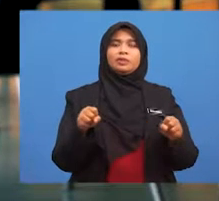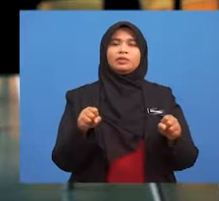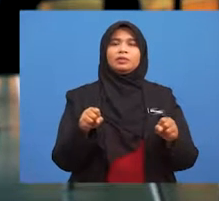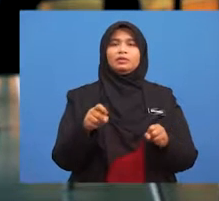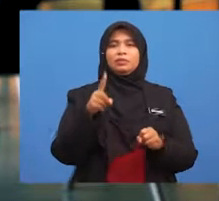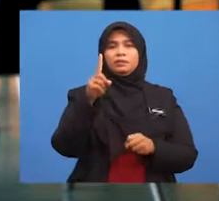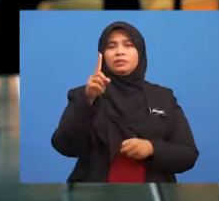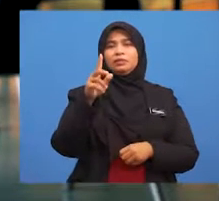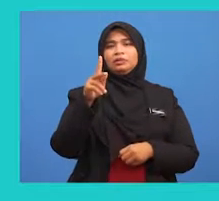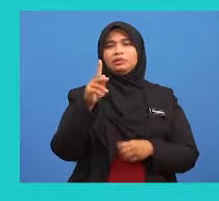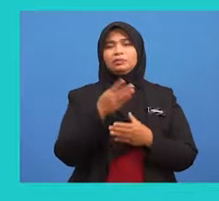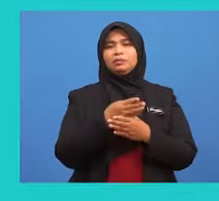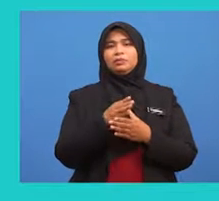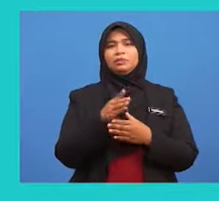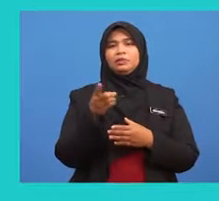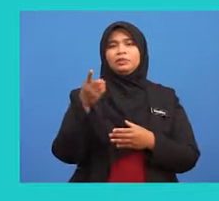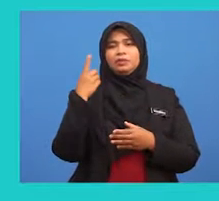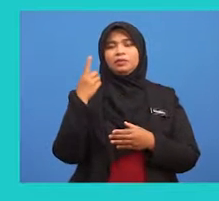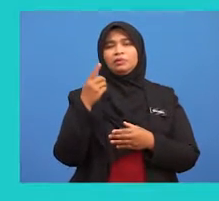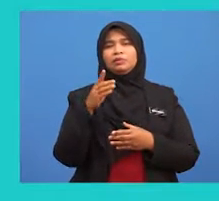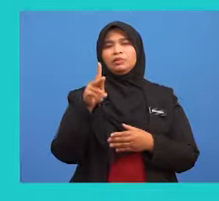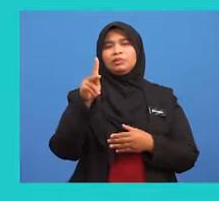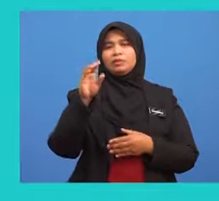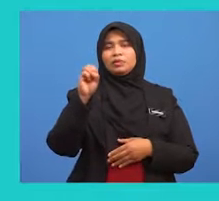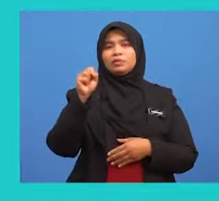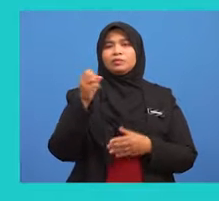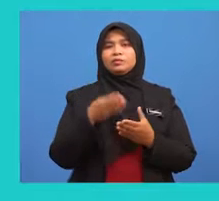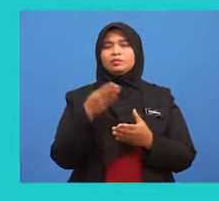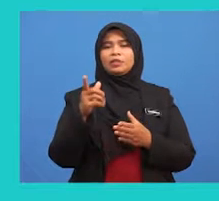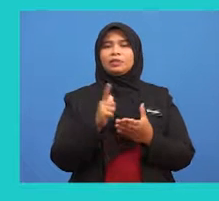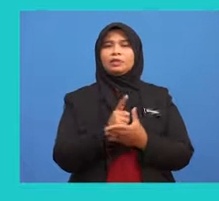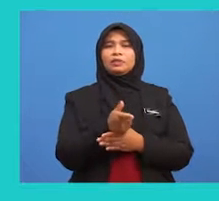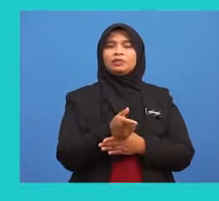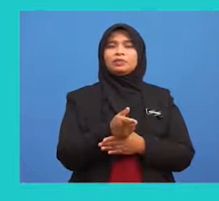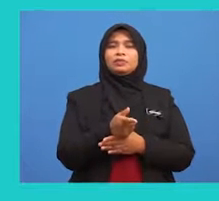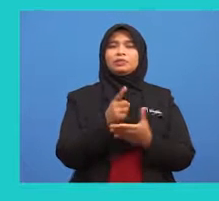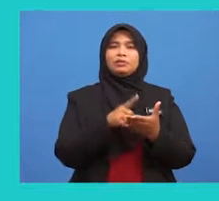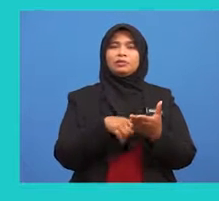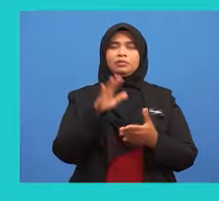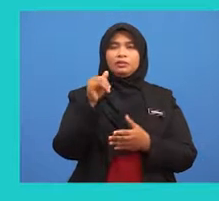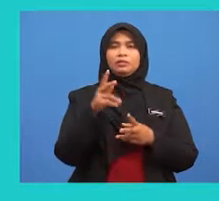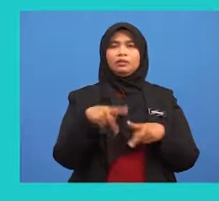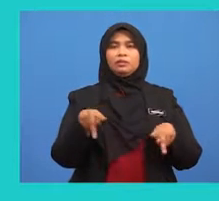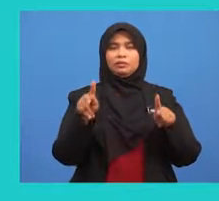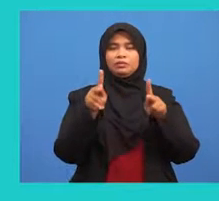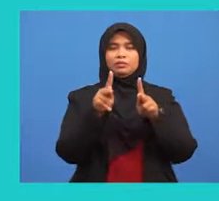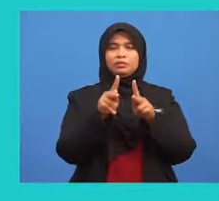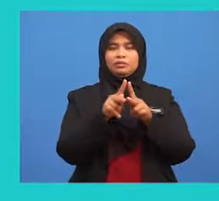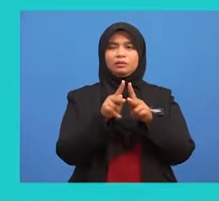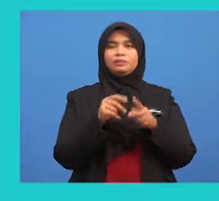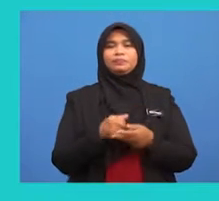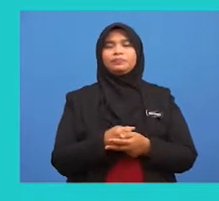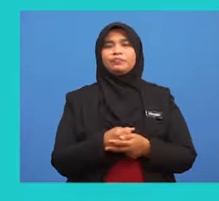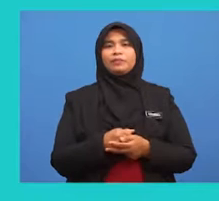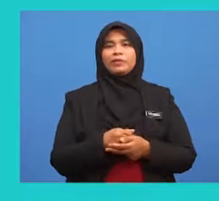satu komponen dahulu, iaitu kos bahan langsung. Apa yang penting, rumus kos bahan